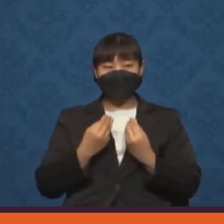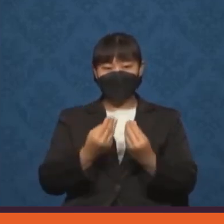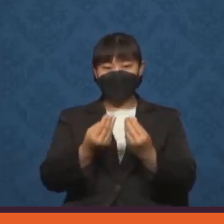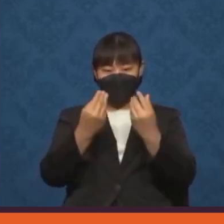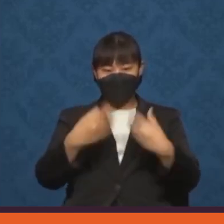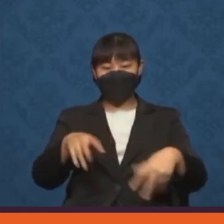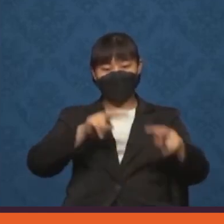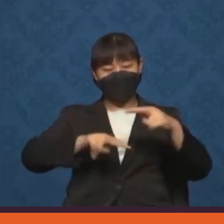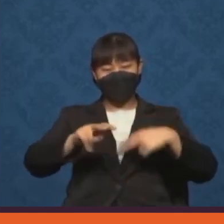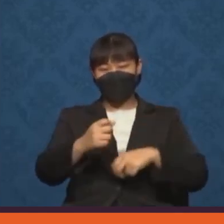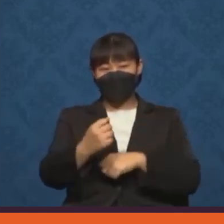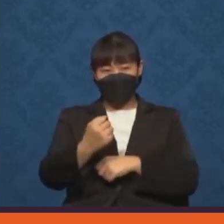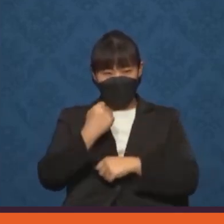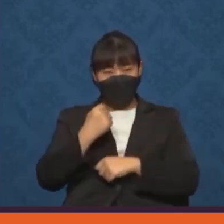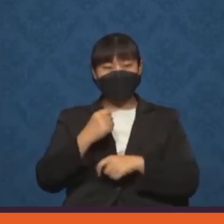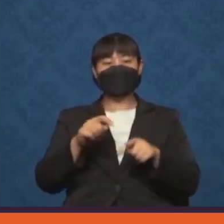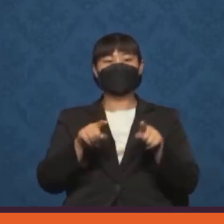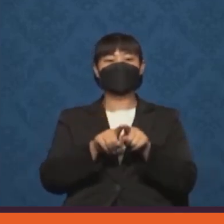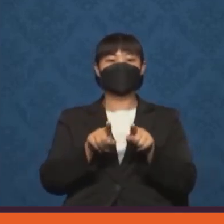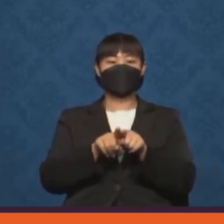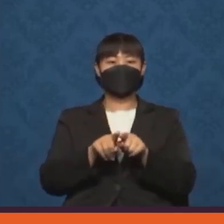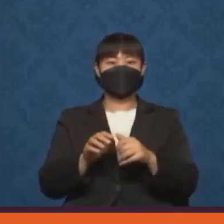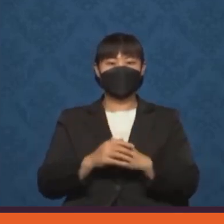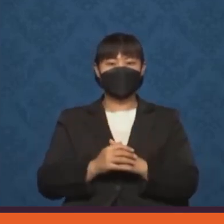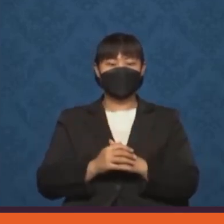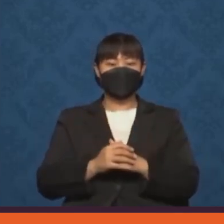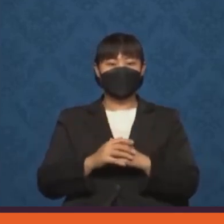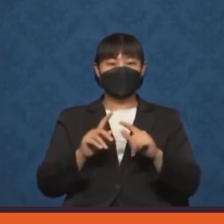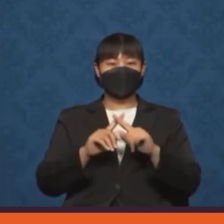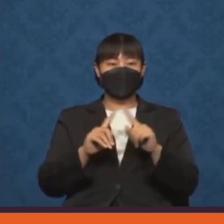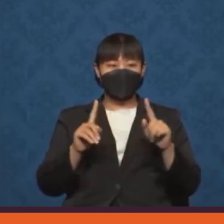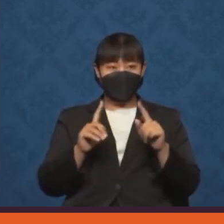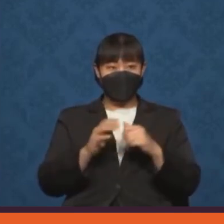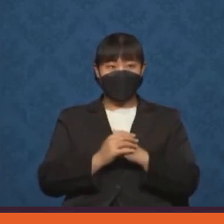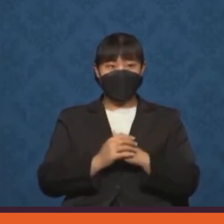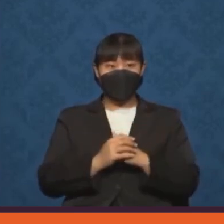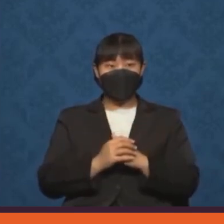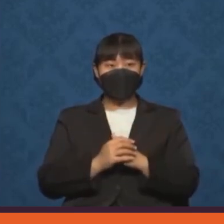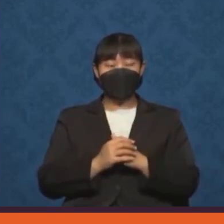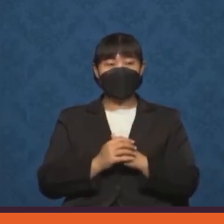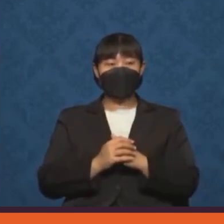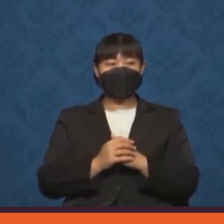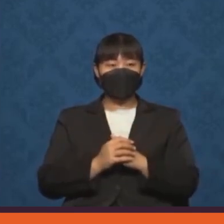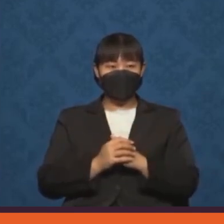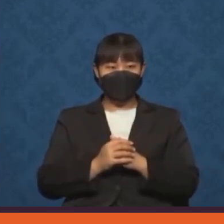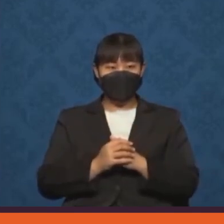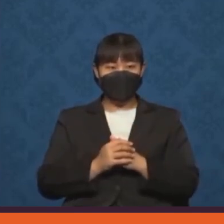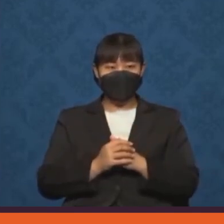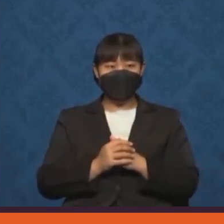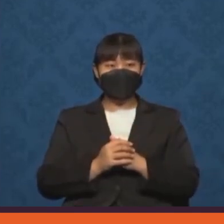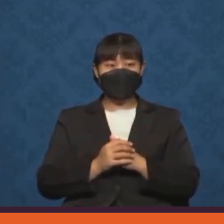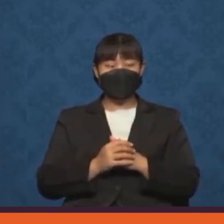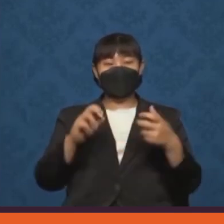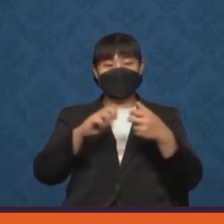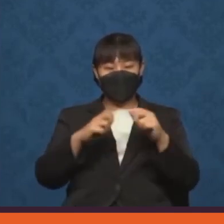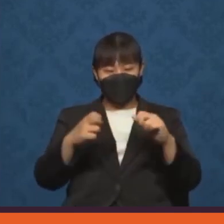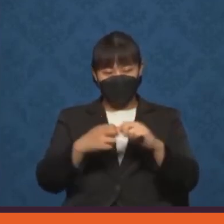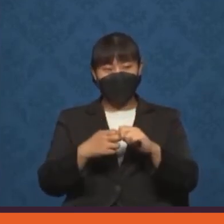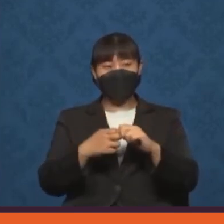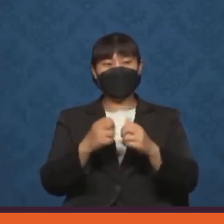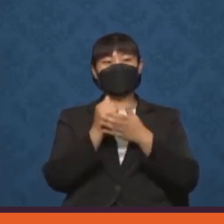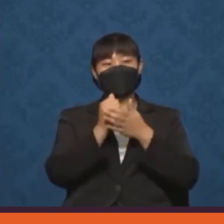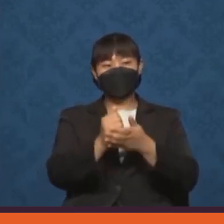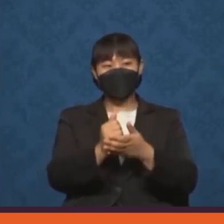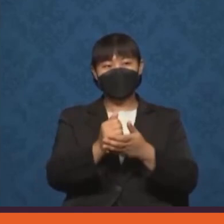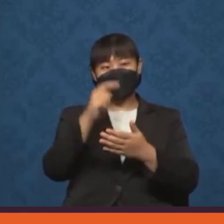ช่นเดียวกันแต่หลักใหญ่ใจความอยู่ตรงที่ว่าเรามองรัฐธรรมนูญเป็นเครื่องมือในการแก้ไขปัญหาของประเทศครับณ